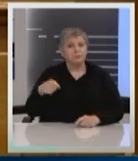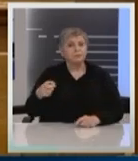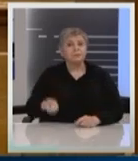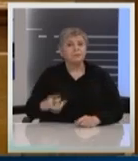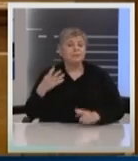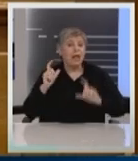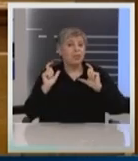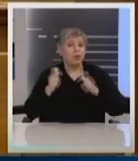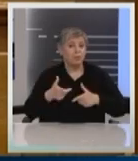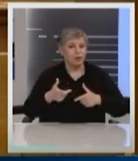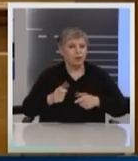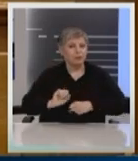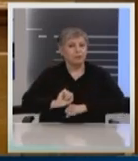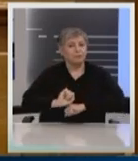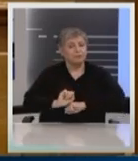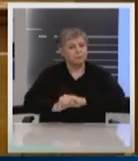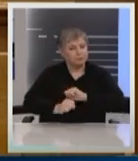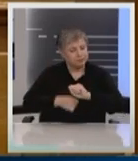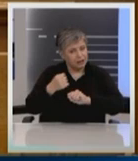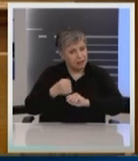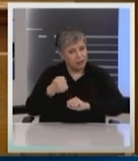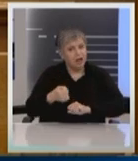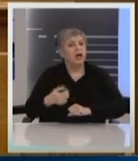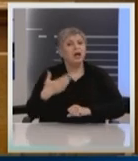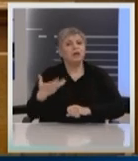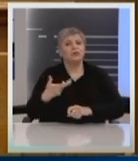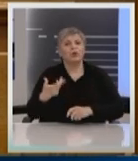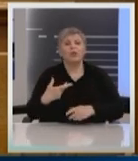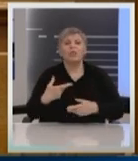και φιλελεύθερη οικονομική πολιτική να έχουμε